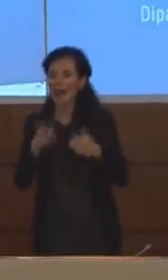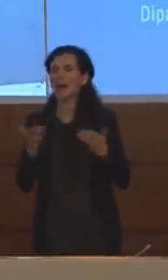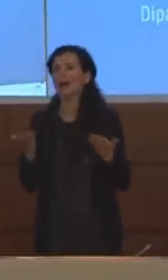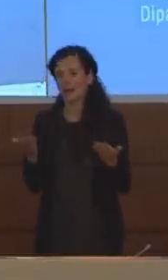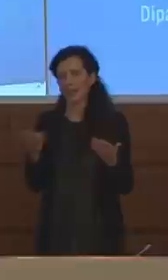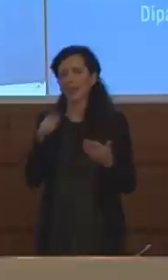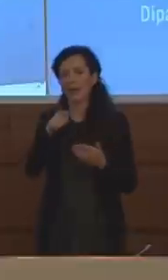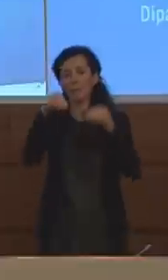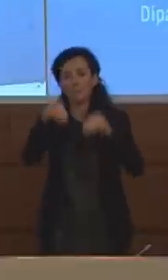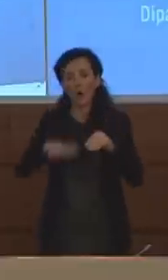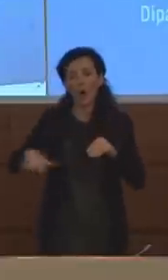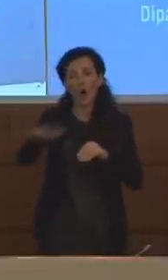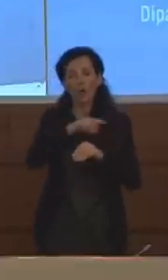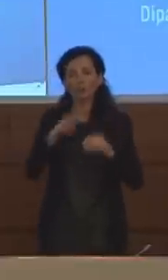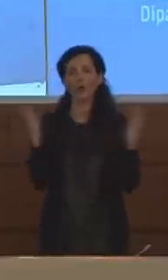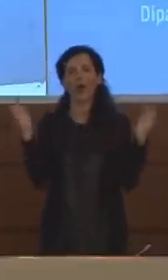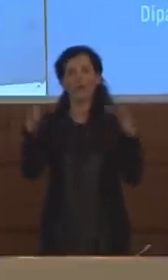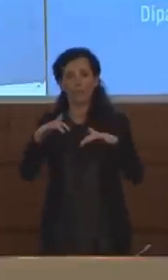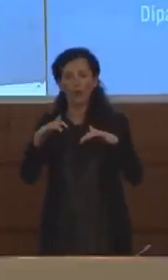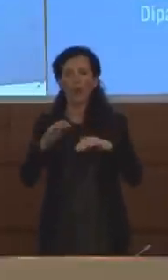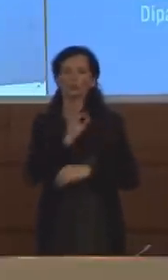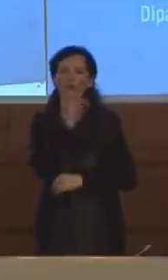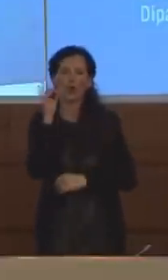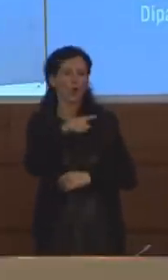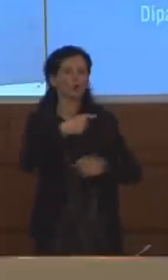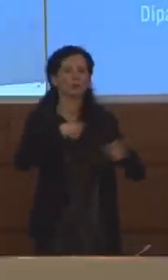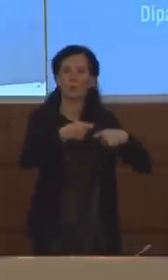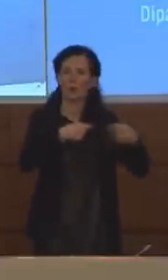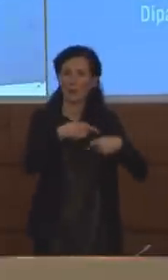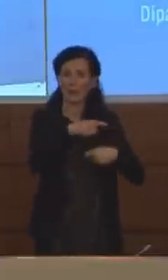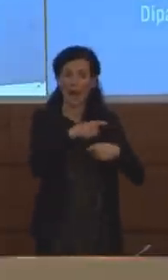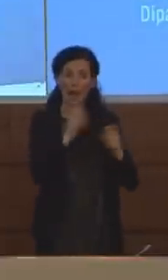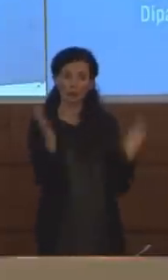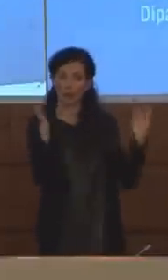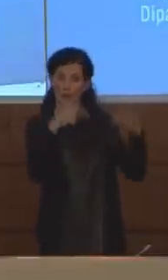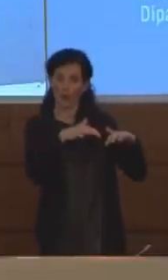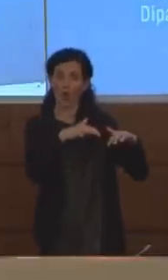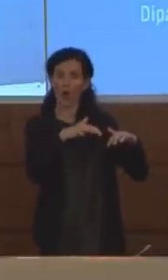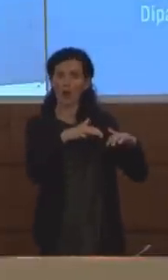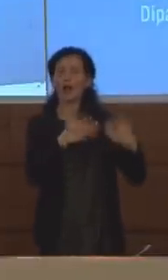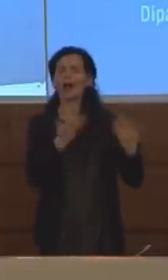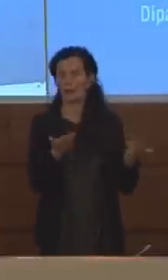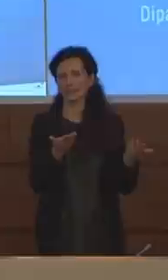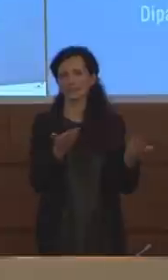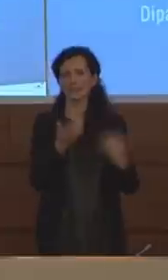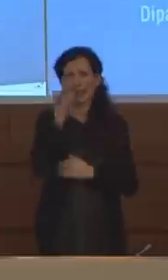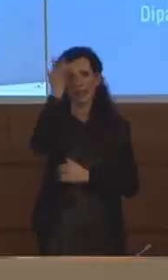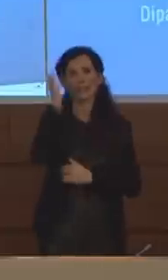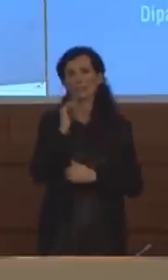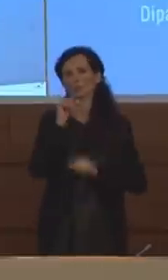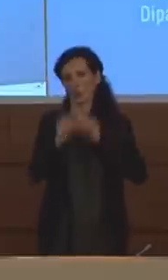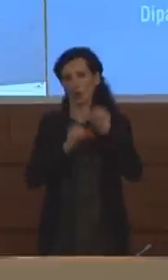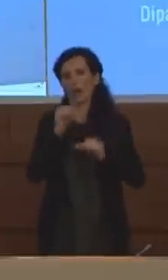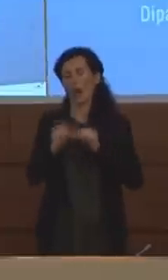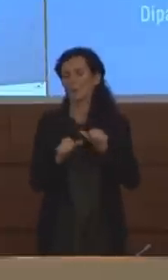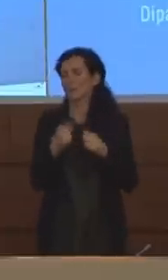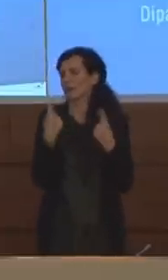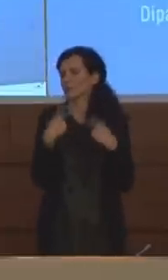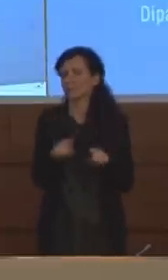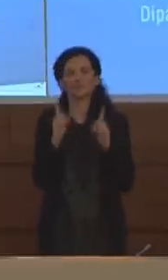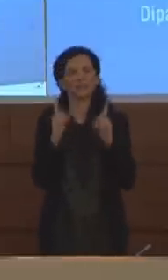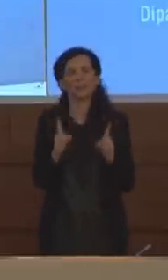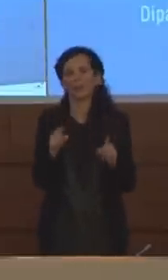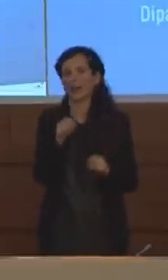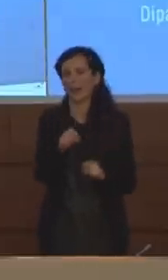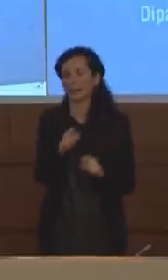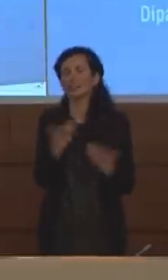affollati vale se va al supermercato va in una grande situazione molto affollata quindi la folla il fattore decisivo è quello e